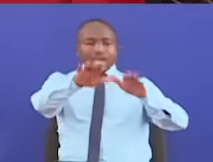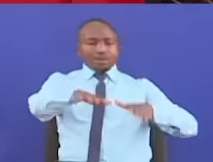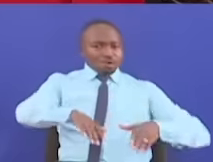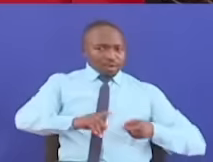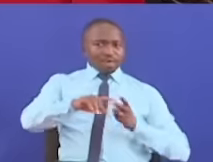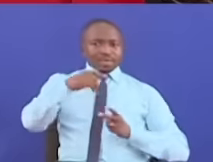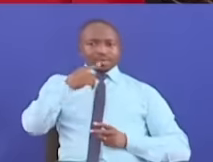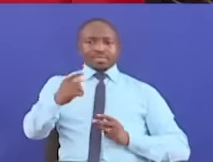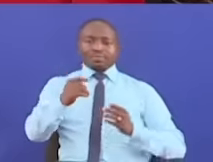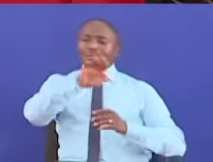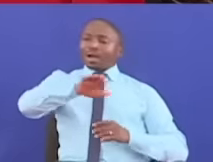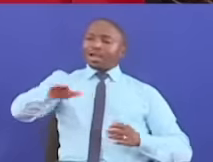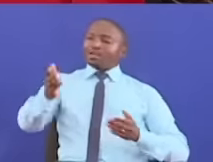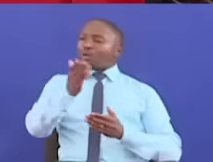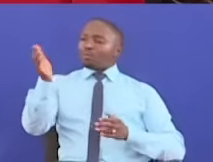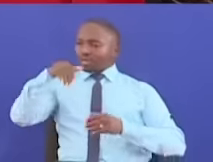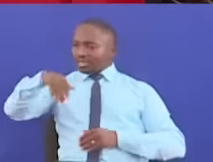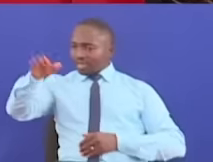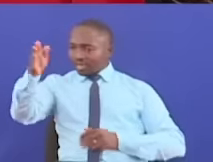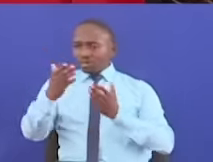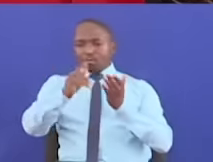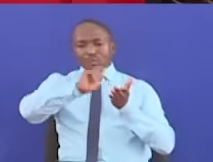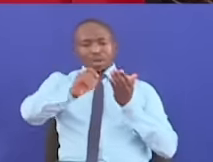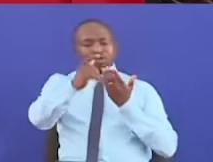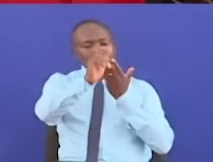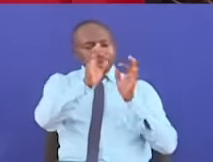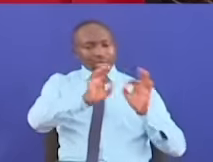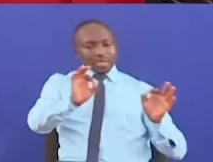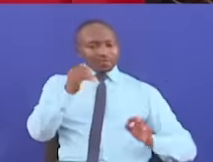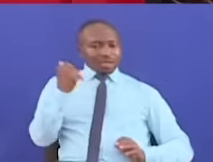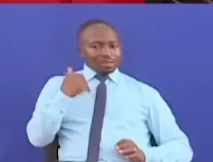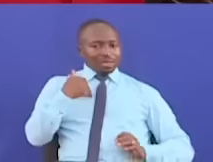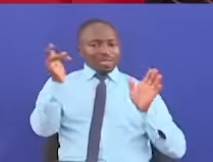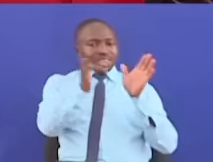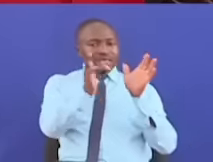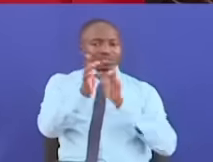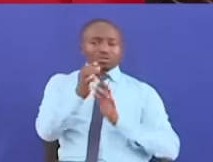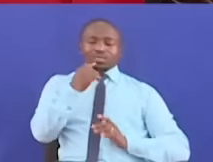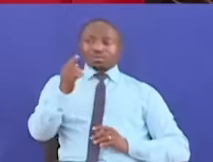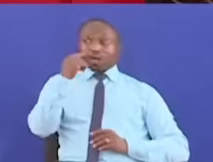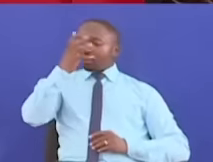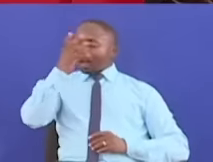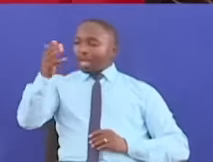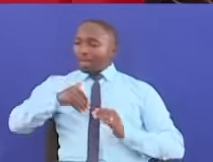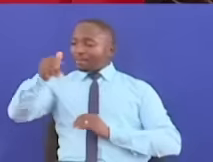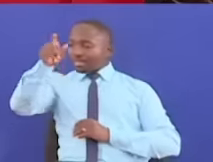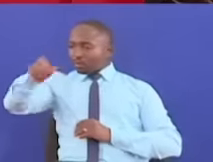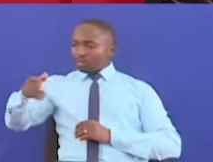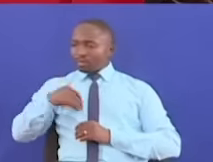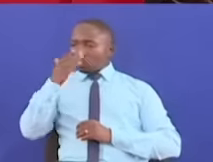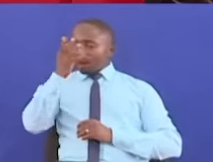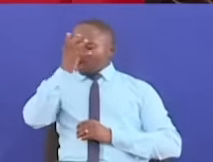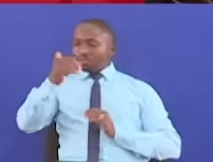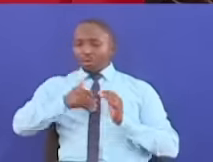nitas sema popote nit akap kwenda kwa sababu maandishi Onea haya MB za watu nai